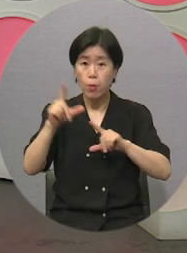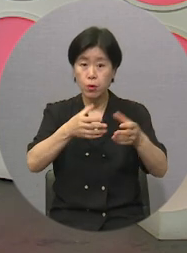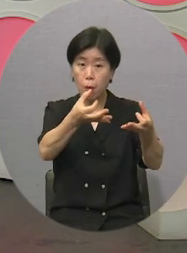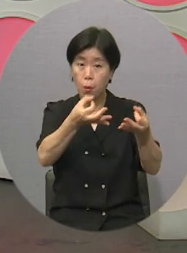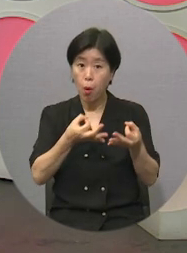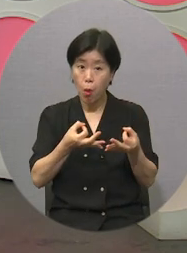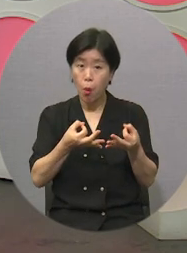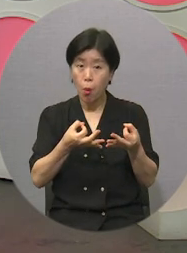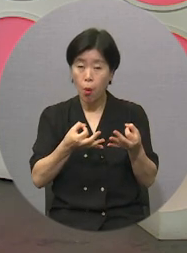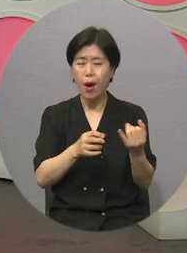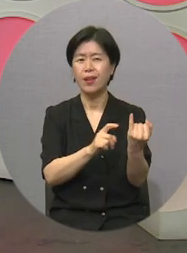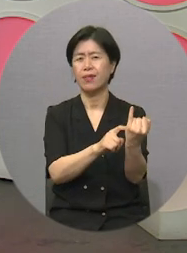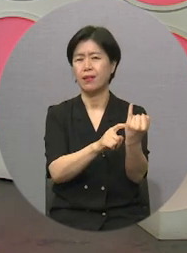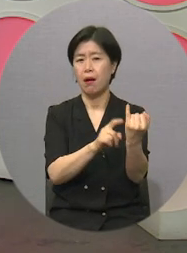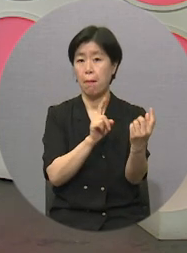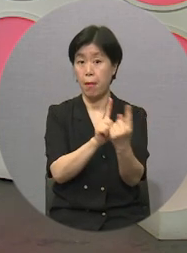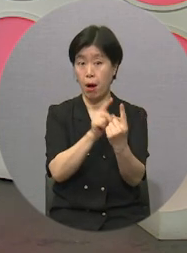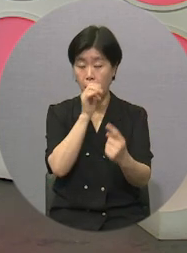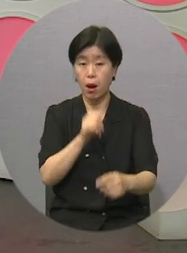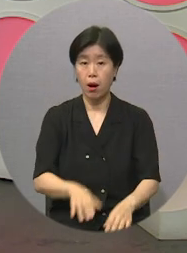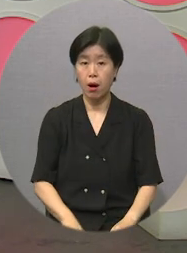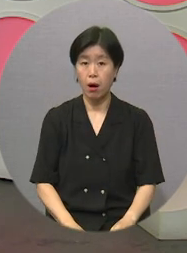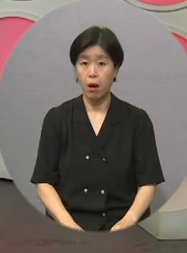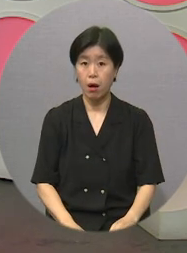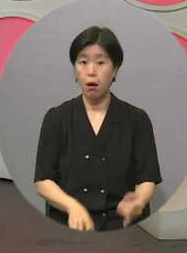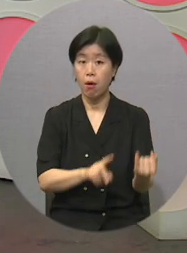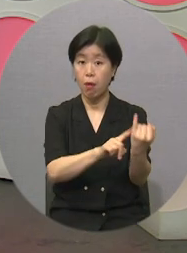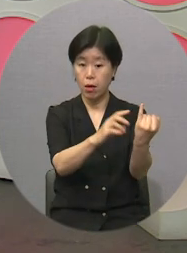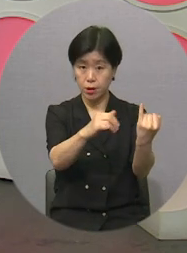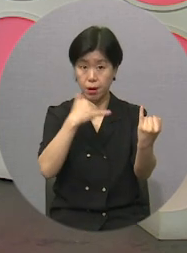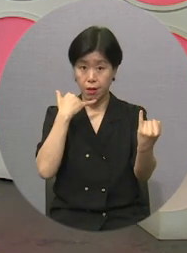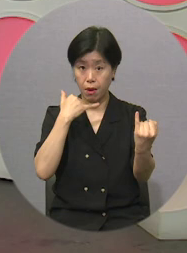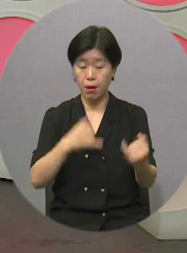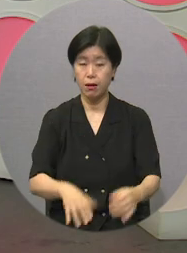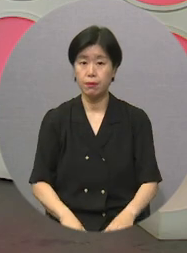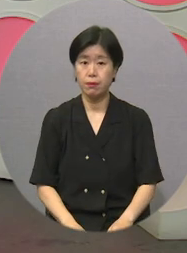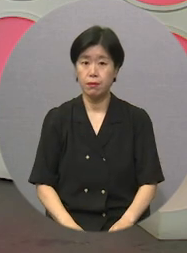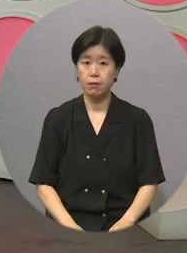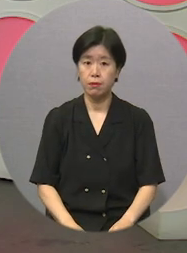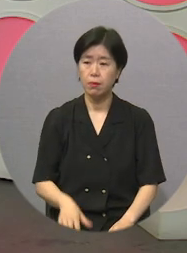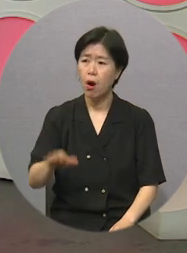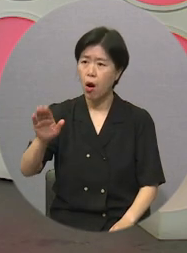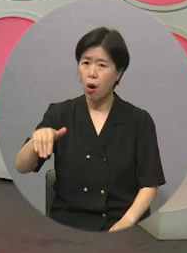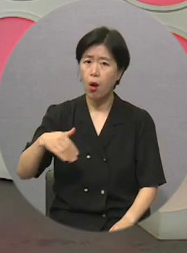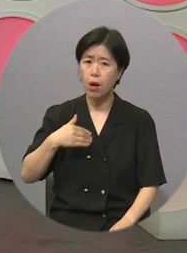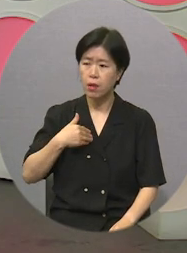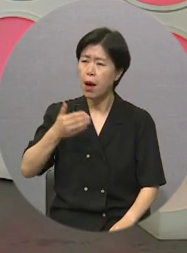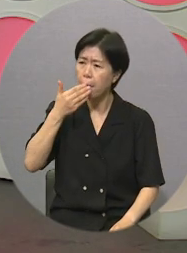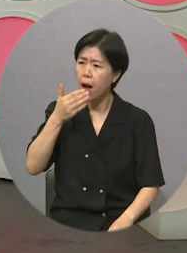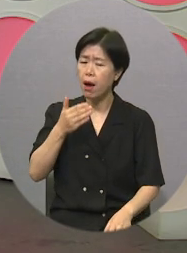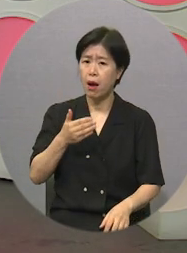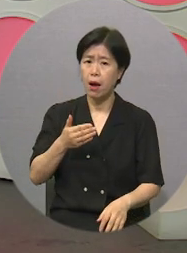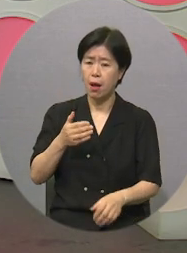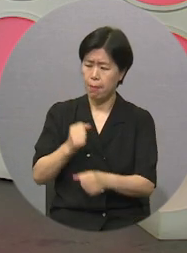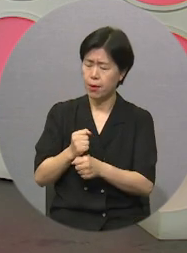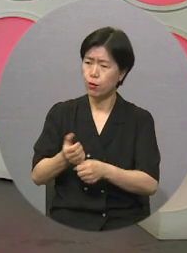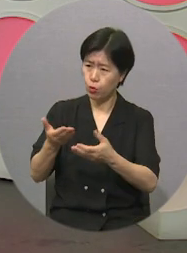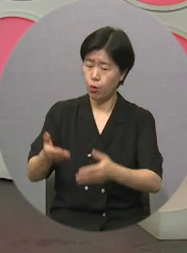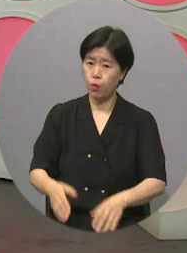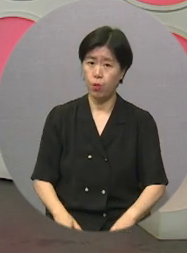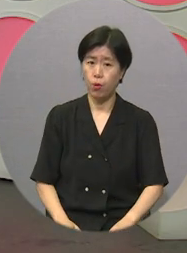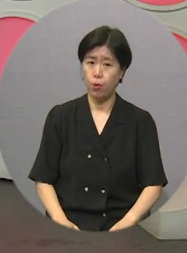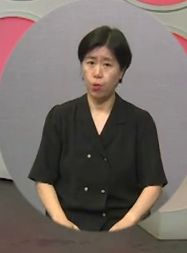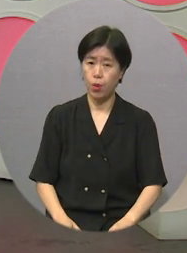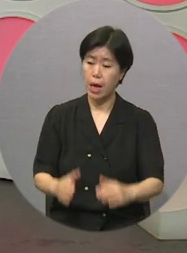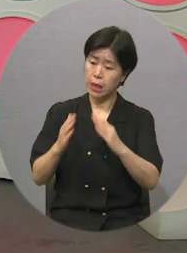아줌마를 만났습니다. 얼마 뒤에 그분이 제게 전화를 주셨는데요. 밥 한번 해줄